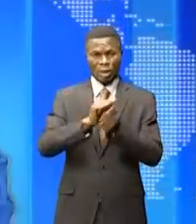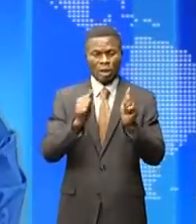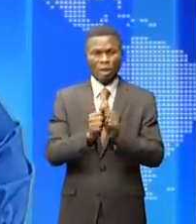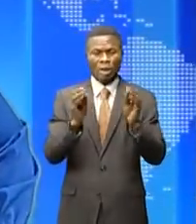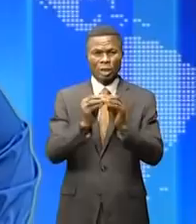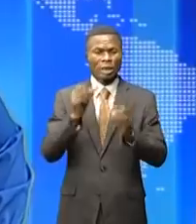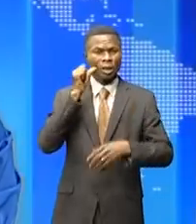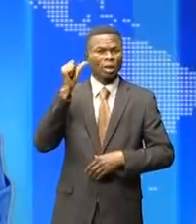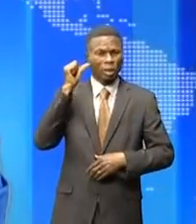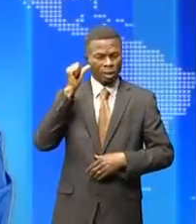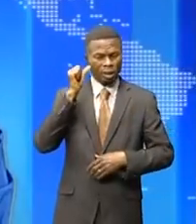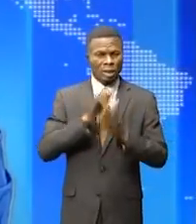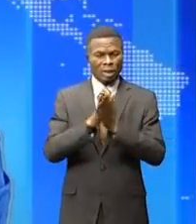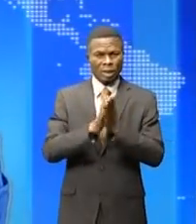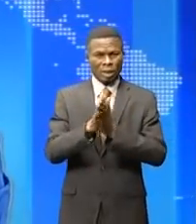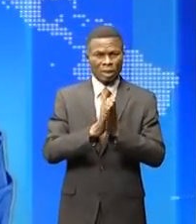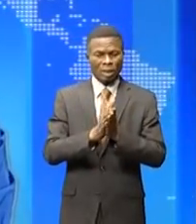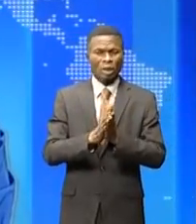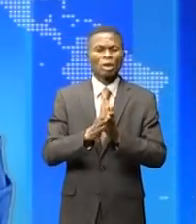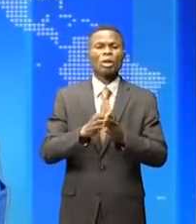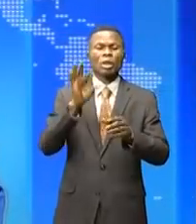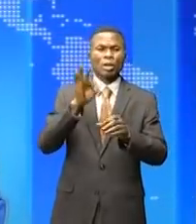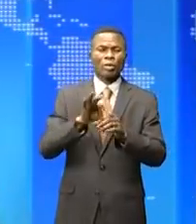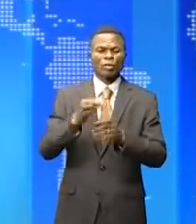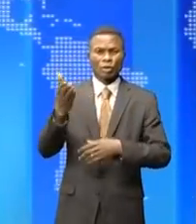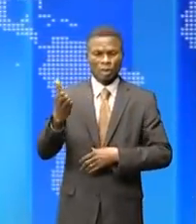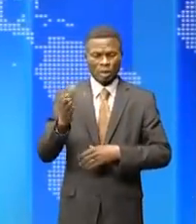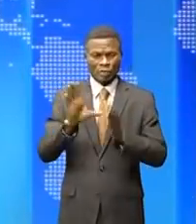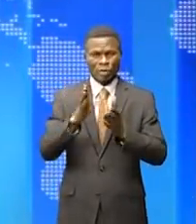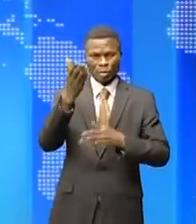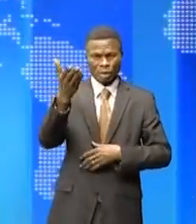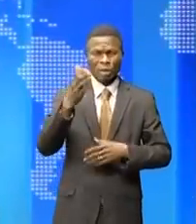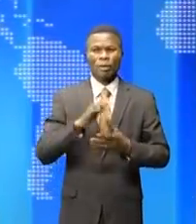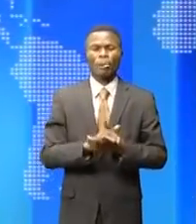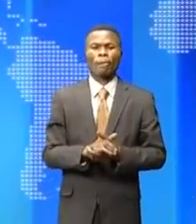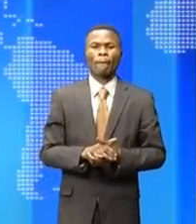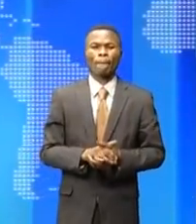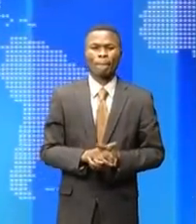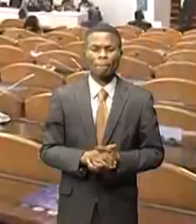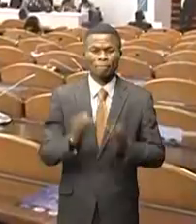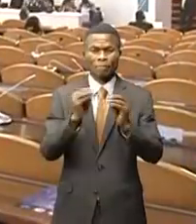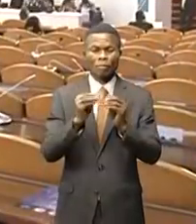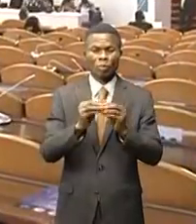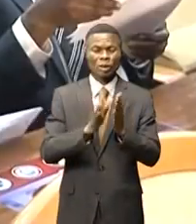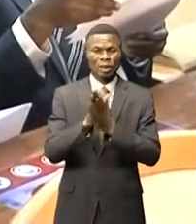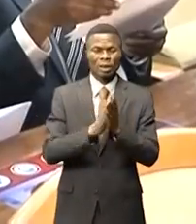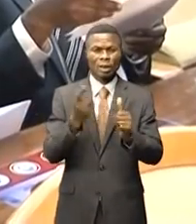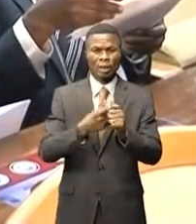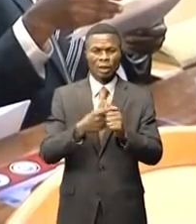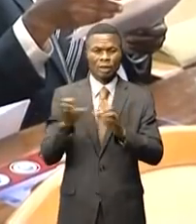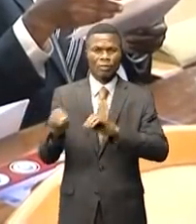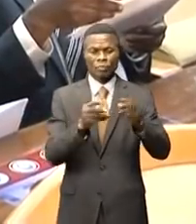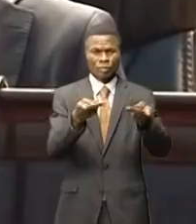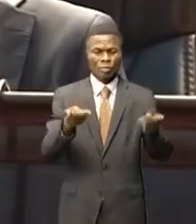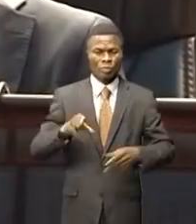d'hier consacrée à cet ordre du jour s'il est moins beau plénière consacrée essentiellement à la mise en place